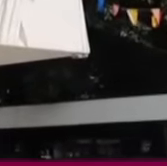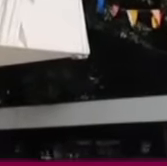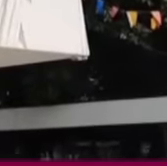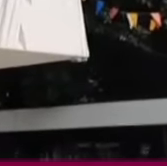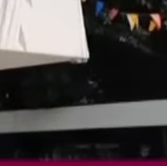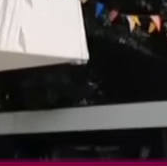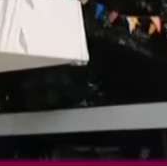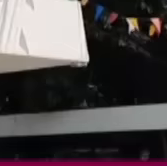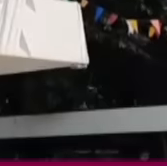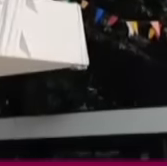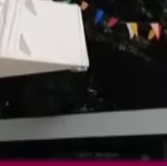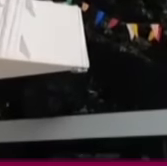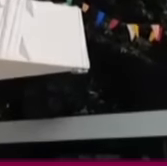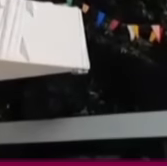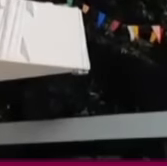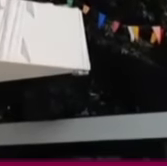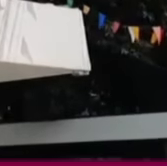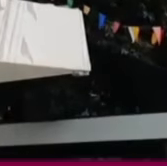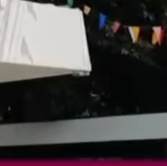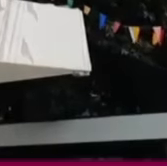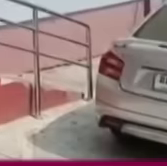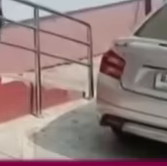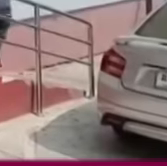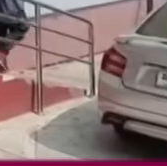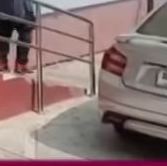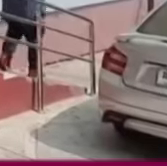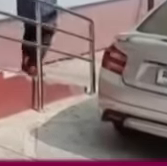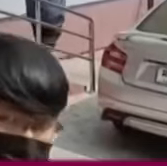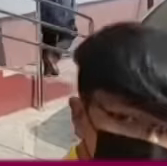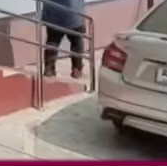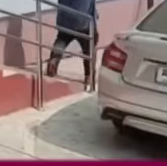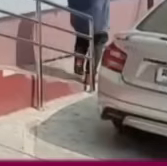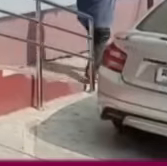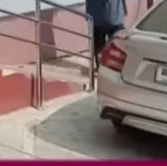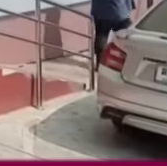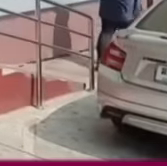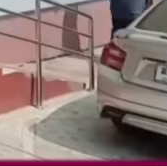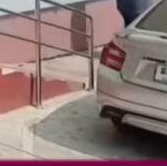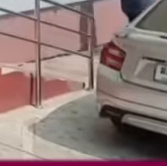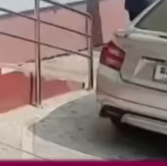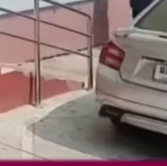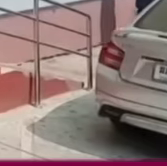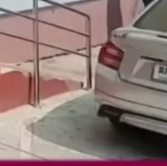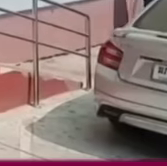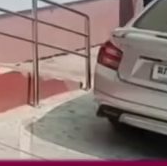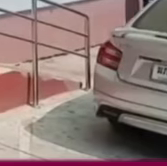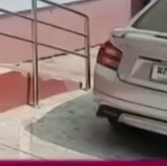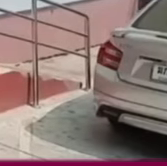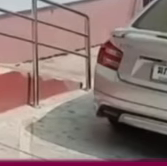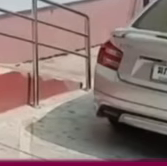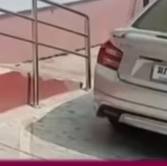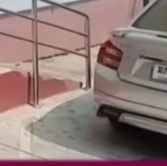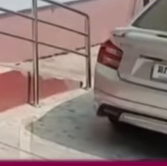อร์ใหม่เลยนะคะที่เพิ่งจะมีการตรวจพบแล้วก็พบว่ามีการแพร่กระจายเชื้อไปในกลุ่มคลัสเตอร์นี้มากแล้วนะ